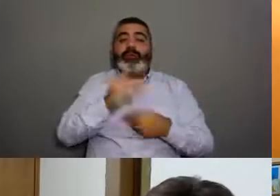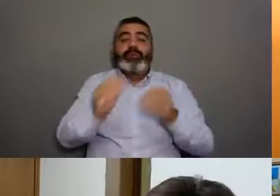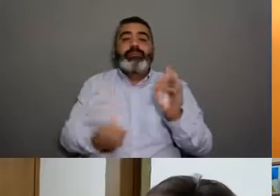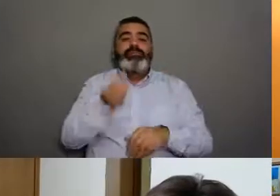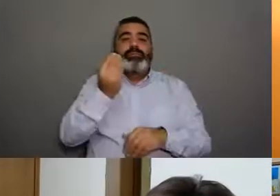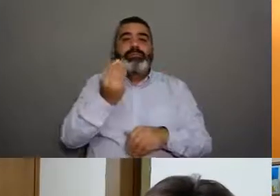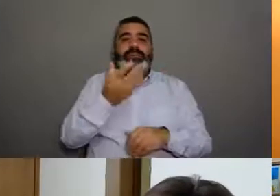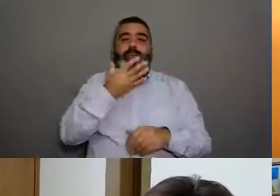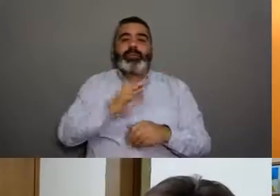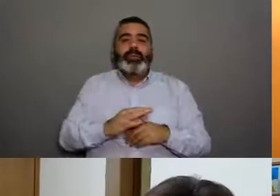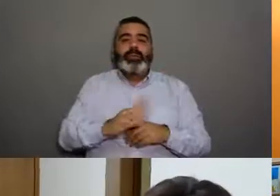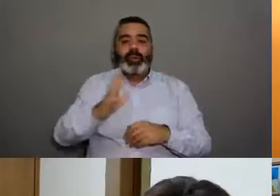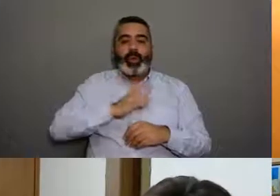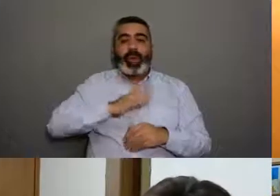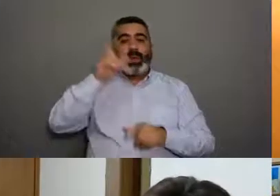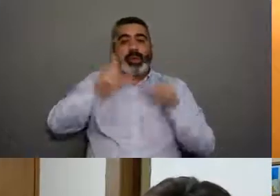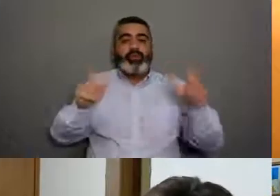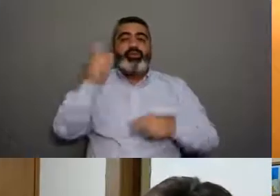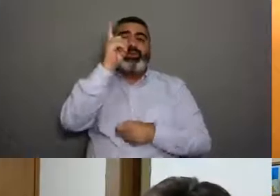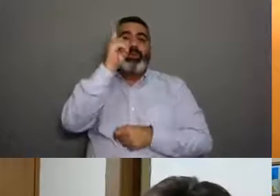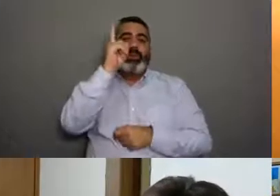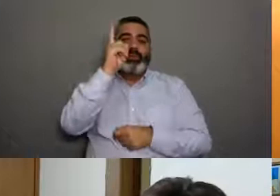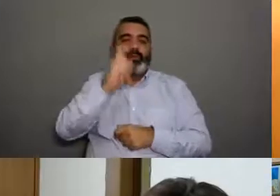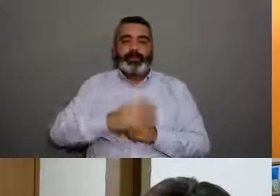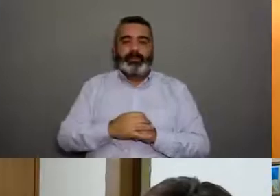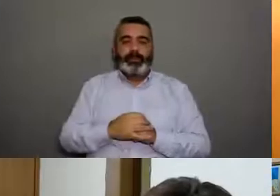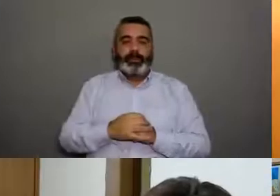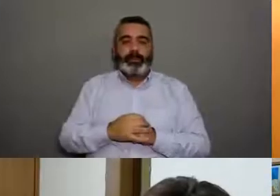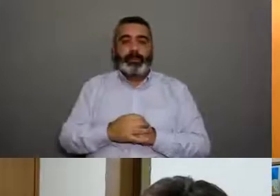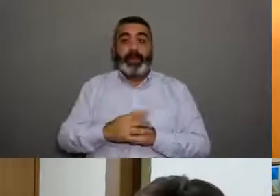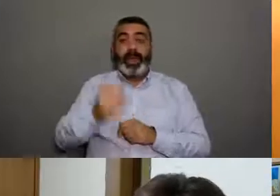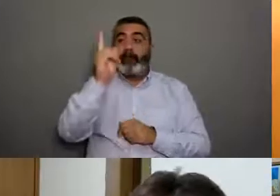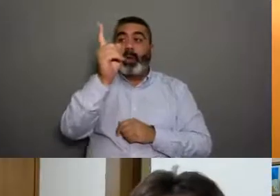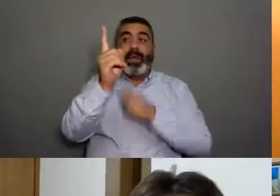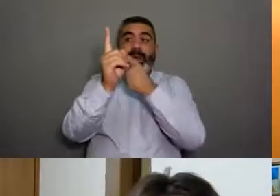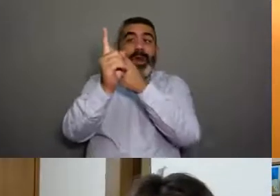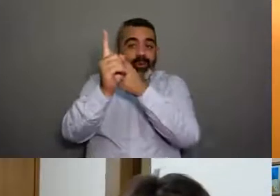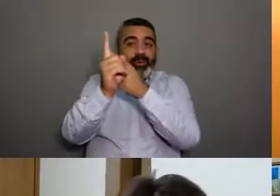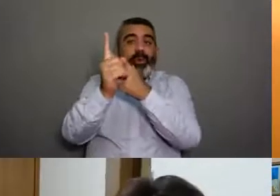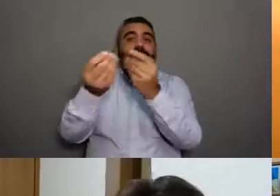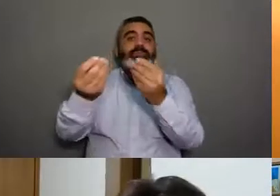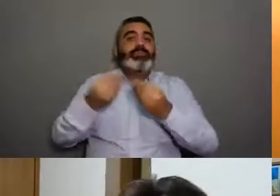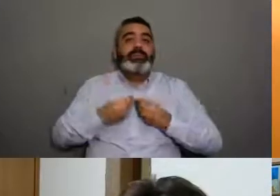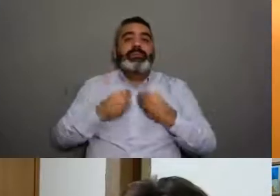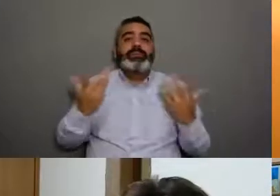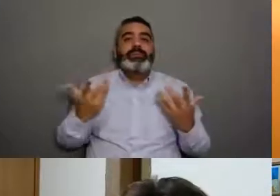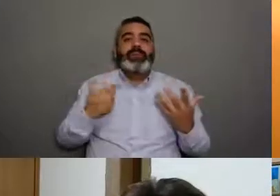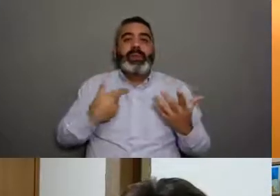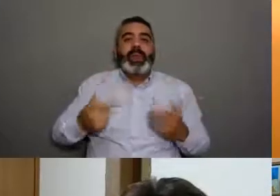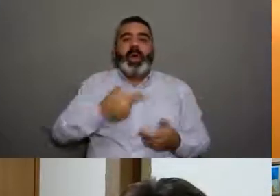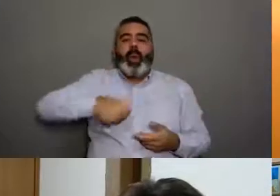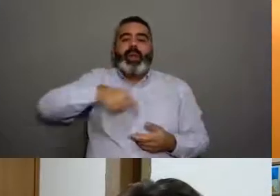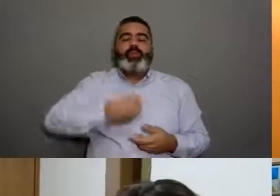την μοναδικότητα που έχει ο καθένας μας. Και από αυτή τη μοναδικότητα πηγάζει και όλες οι έννοια της υπαρξιακής μας